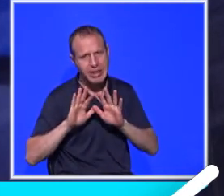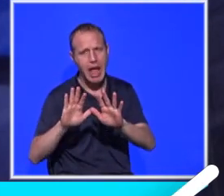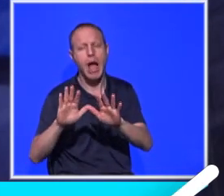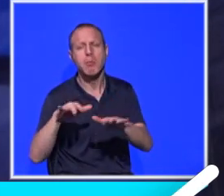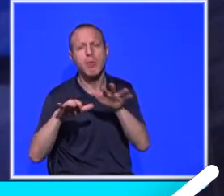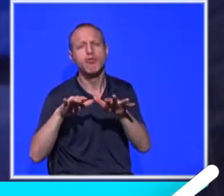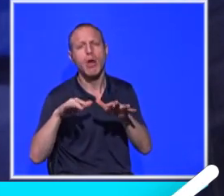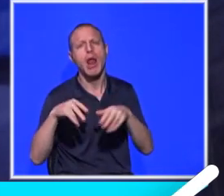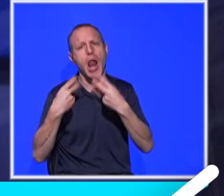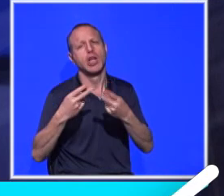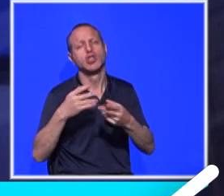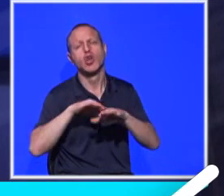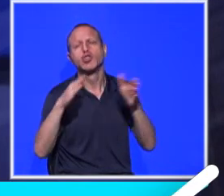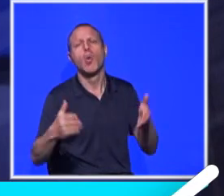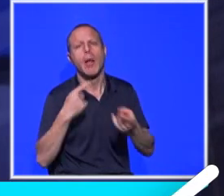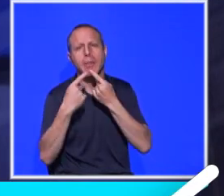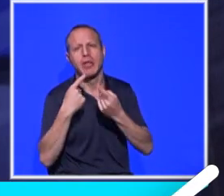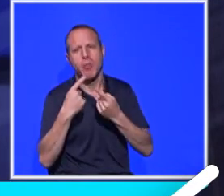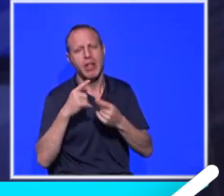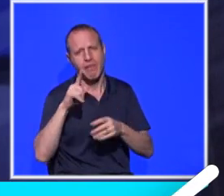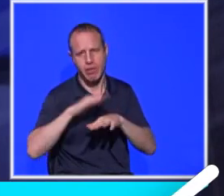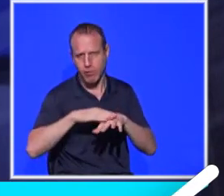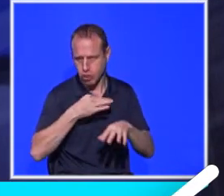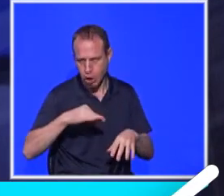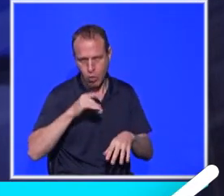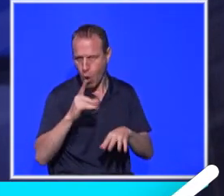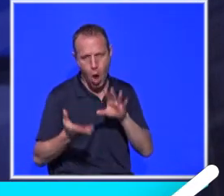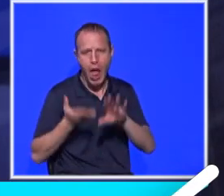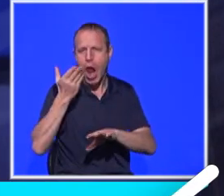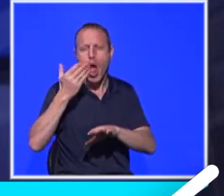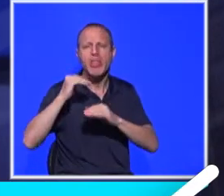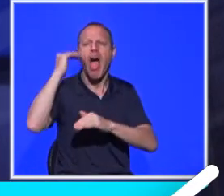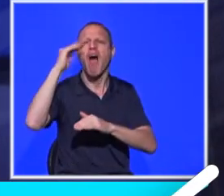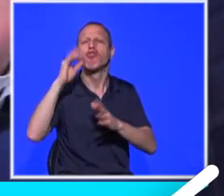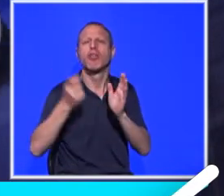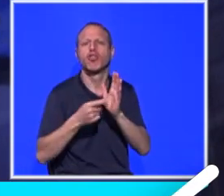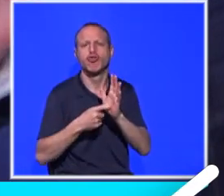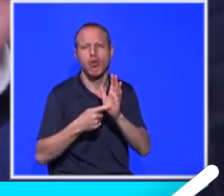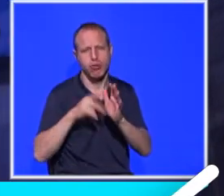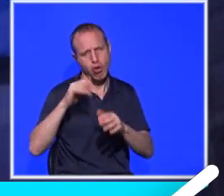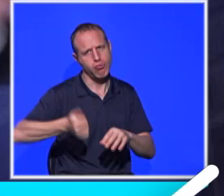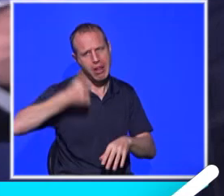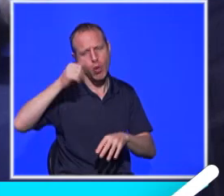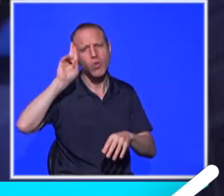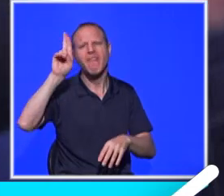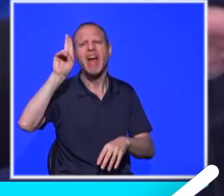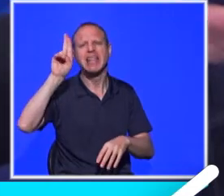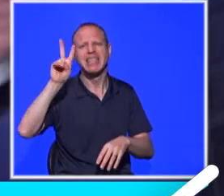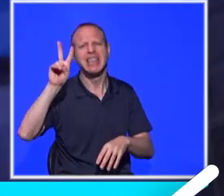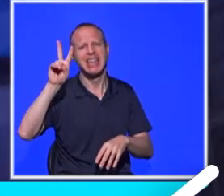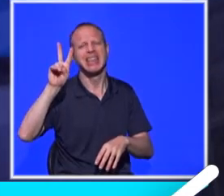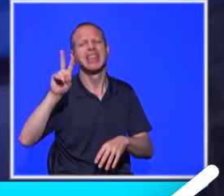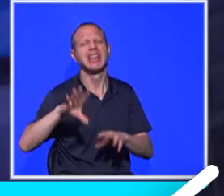בממשלה לחזור לשולחן המסע ומתן. אבל תפקידנו זה לא להעלות את הרף של הדרשות. יש מנהיגות פלסטינית נבחרת